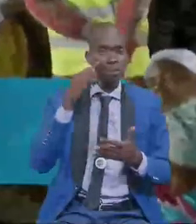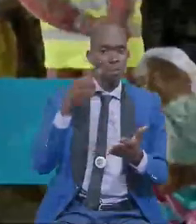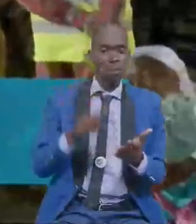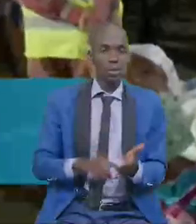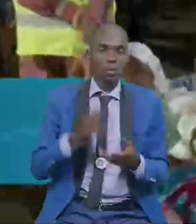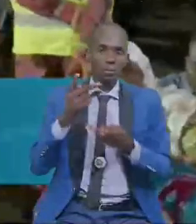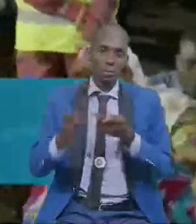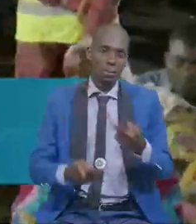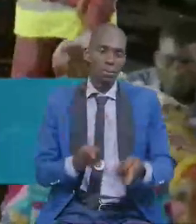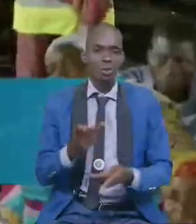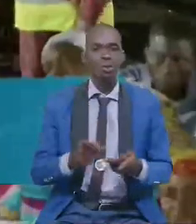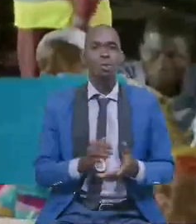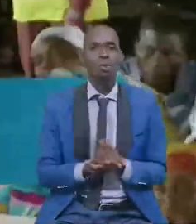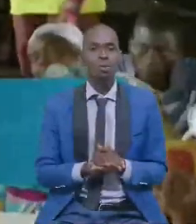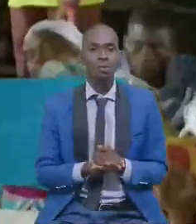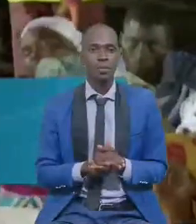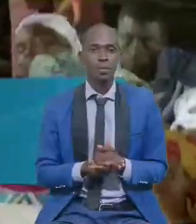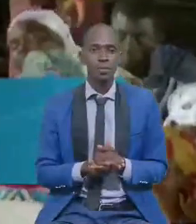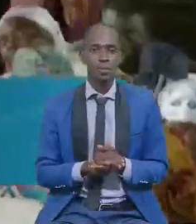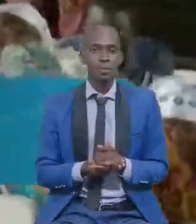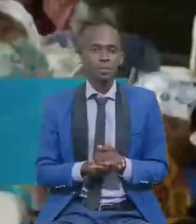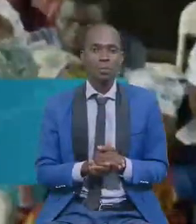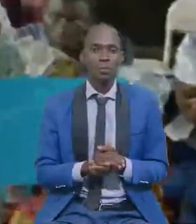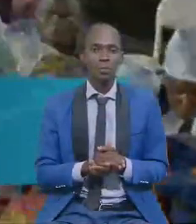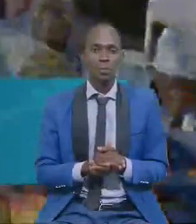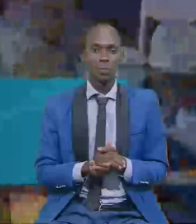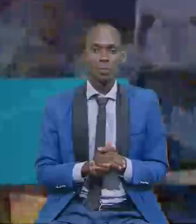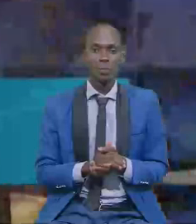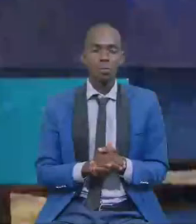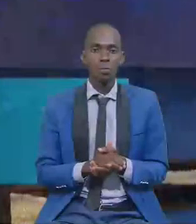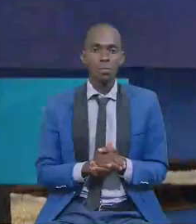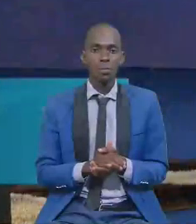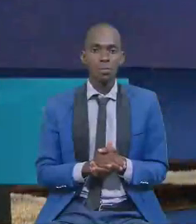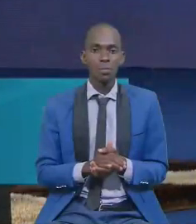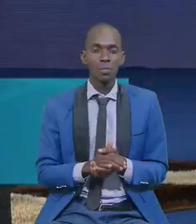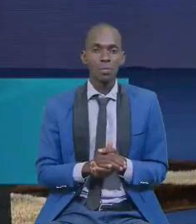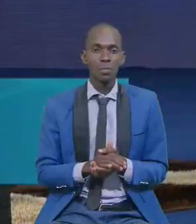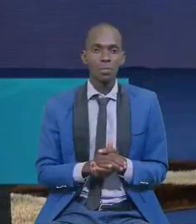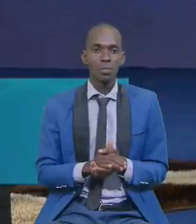Troisième point, donc, la restauration personnelle après la visitation reconnue.